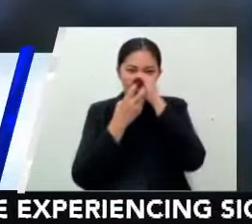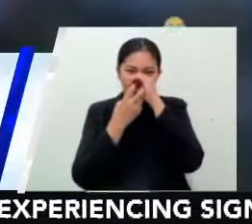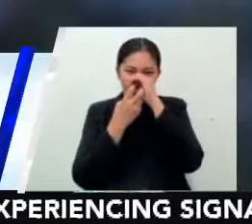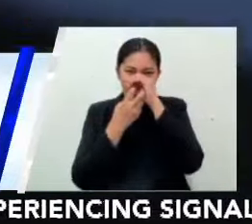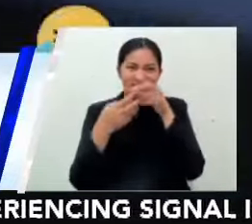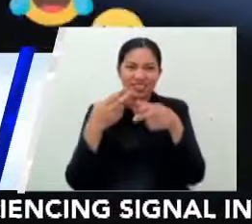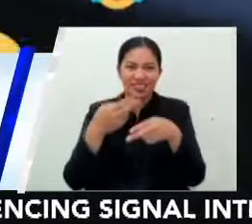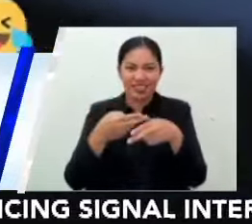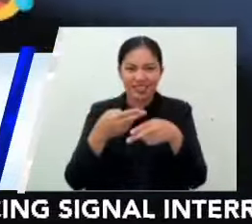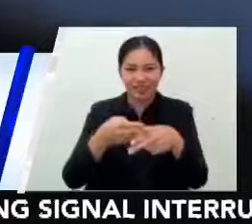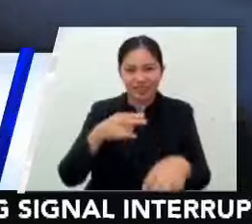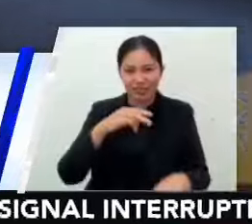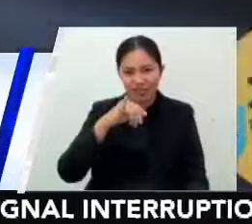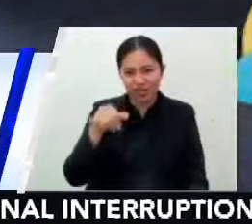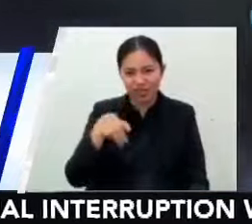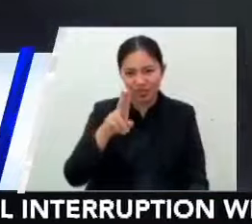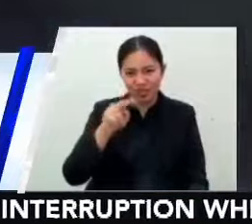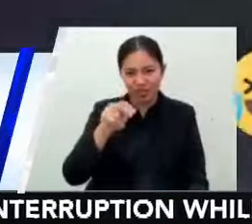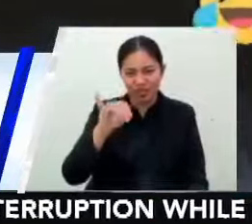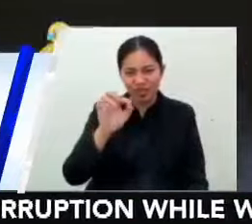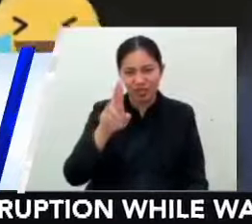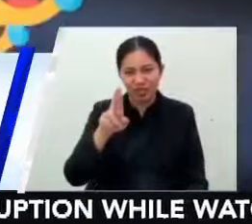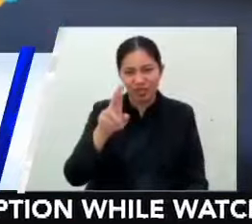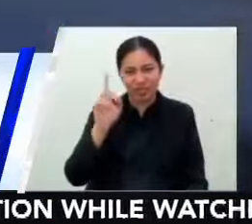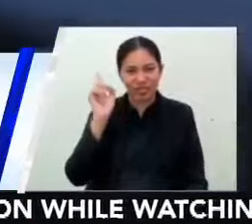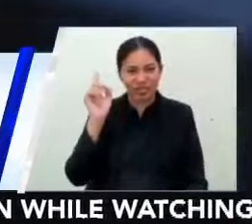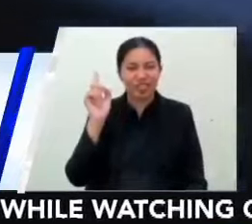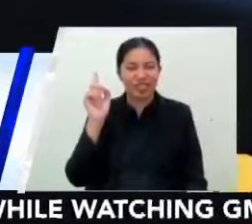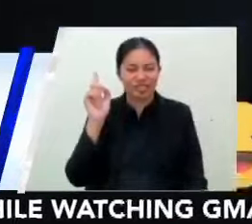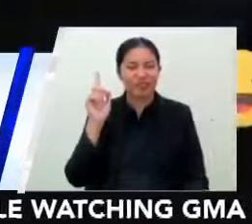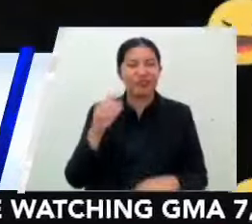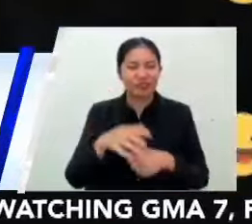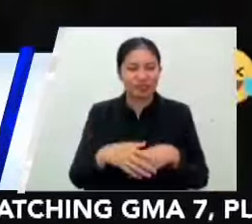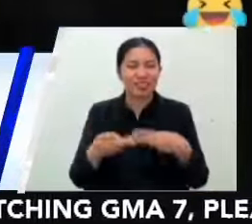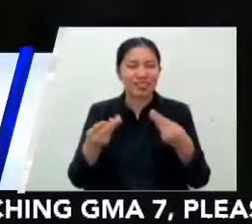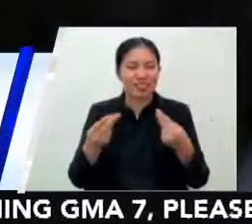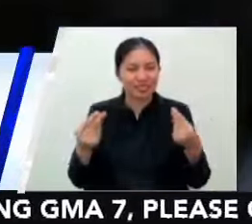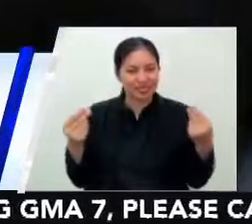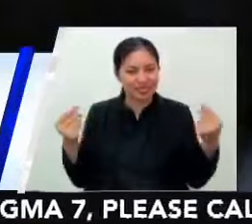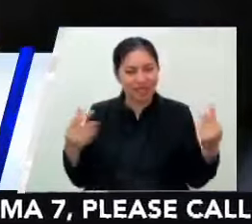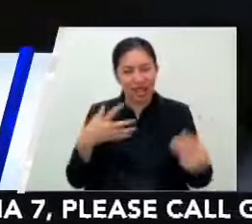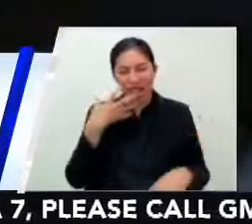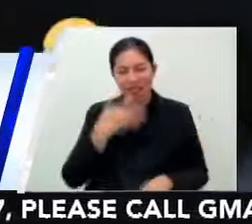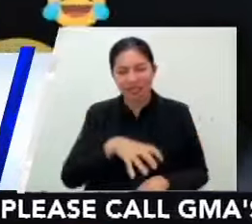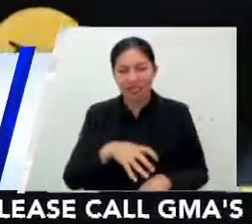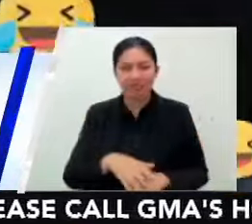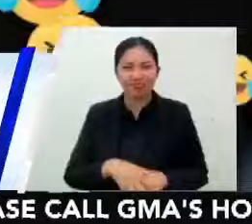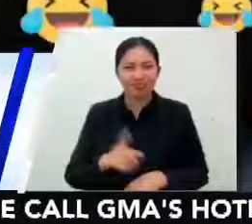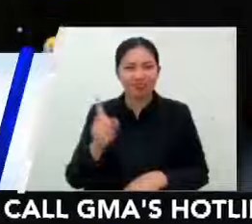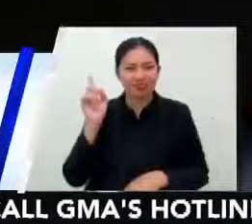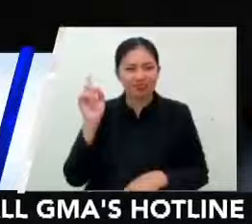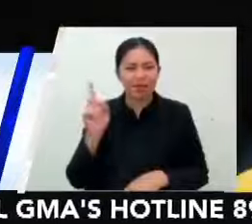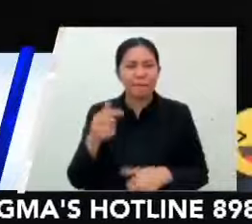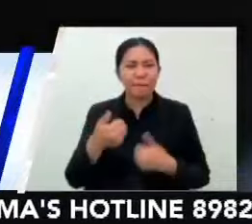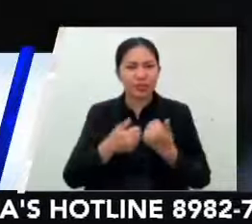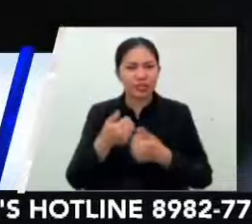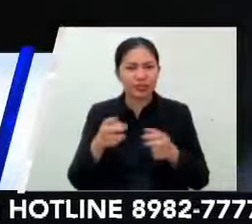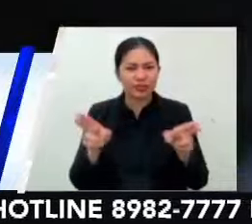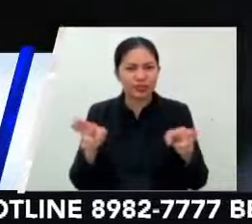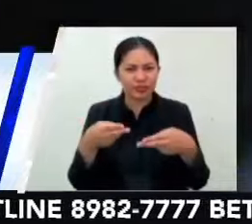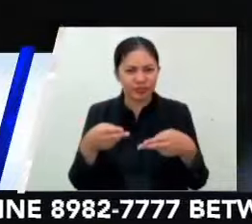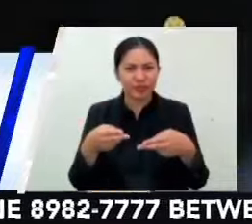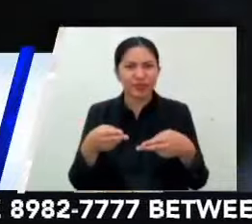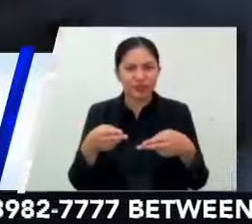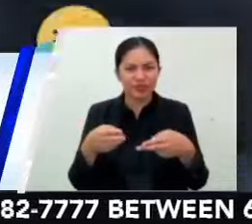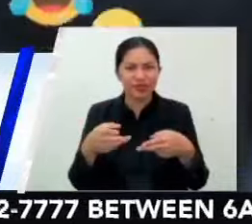Tamang DIY lamang sa bakuran para init ay maibsan. Si Junior daw ang pinakamaliit noon sa kanilang magkakapatid. Pero